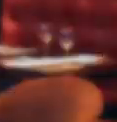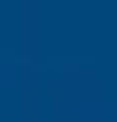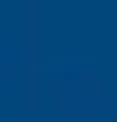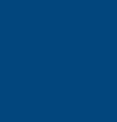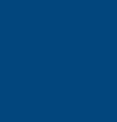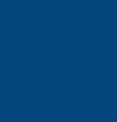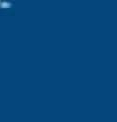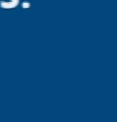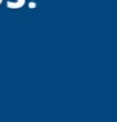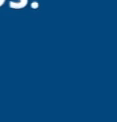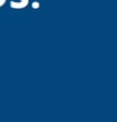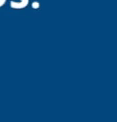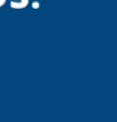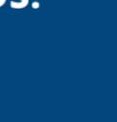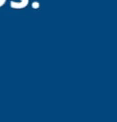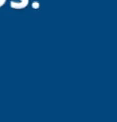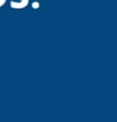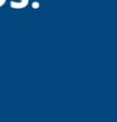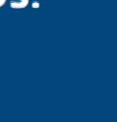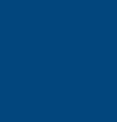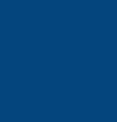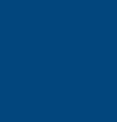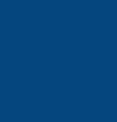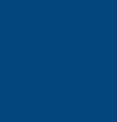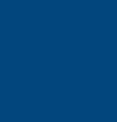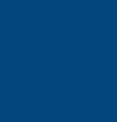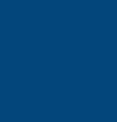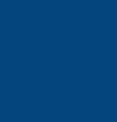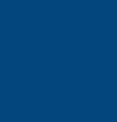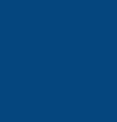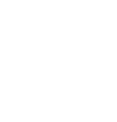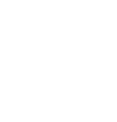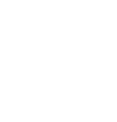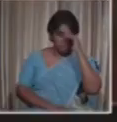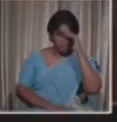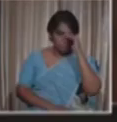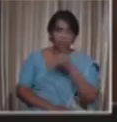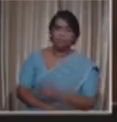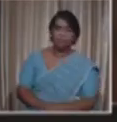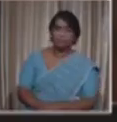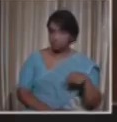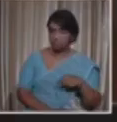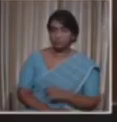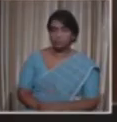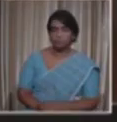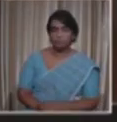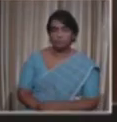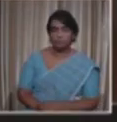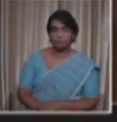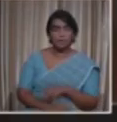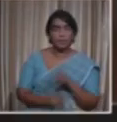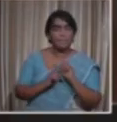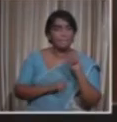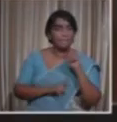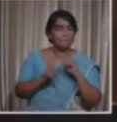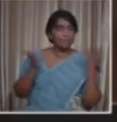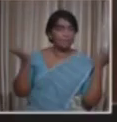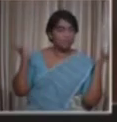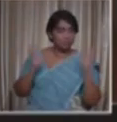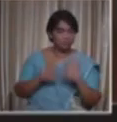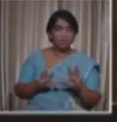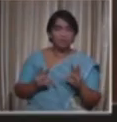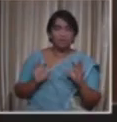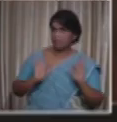Enjoy 1% merchant commission when you accept Lanka Pay cards. Contact these banks today. දැන් අද අපි මේ පාර්ලිමේන්තුවේ රැස් වෙන්නේ